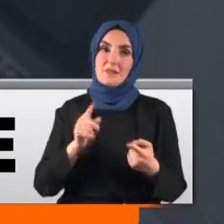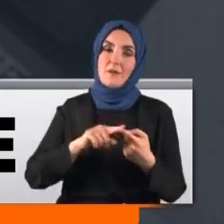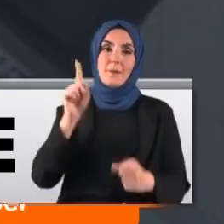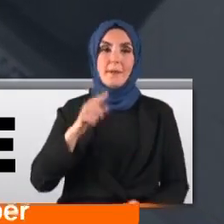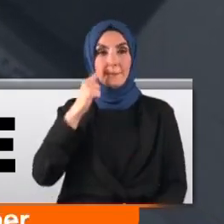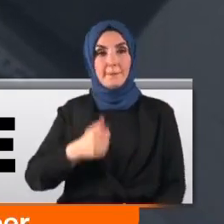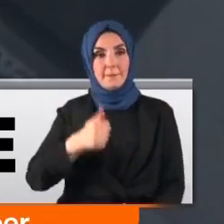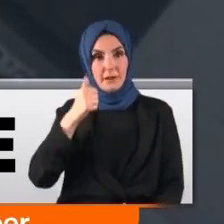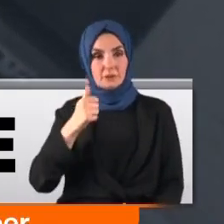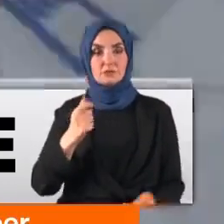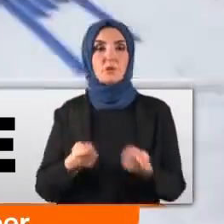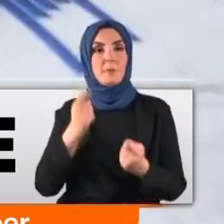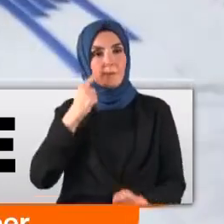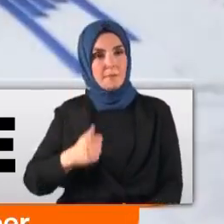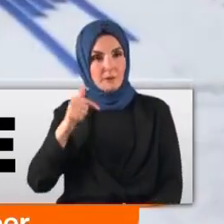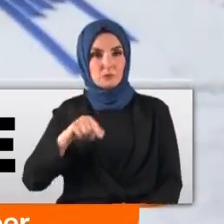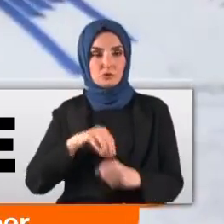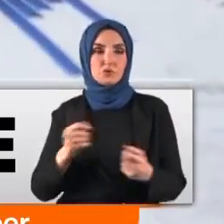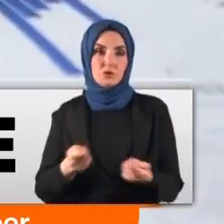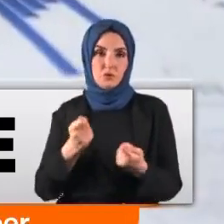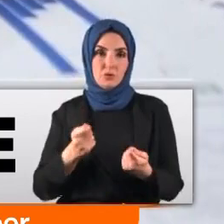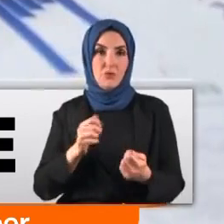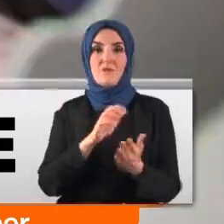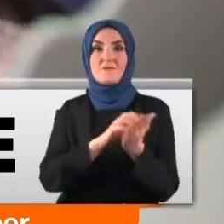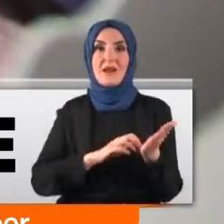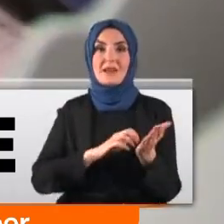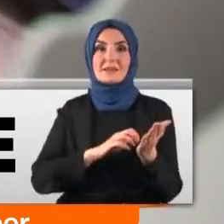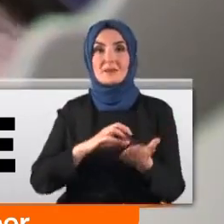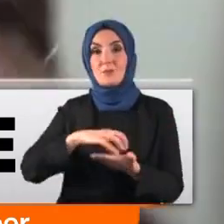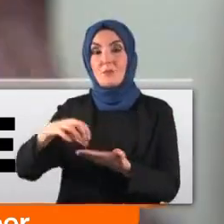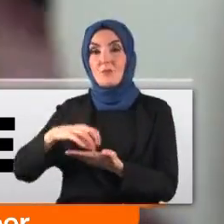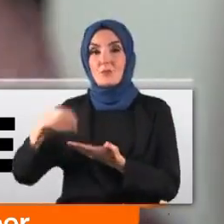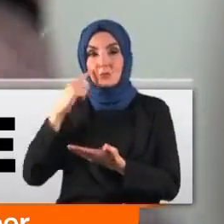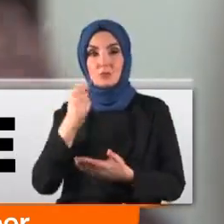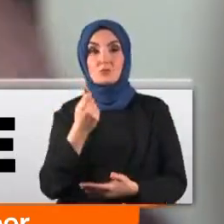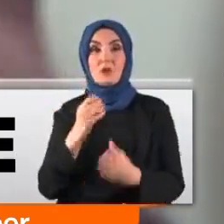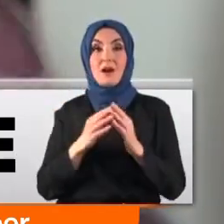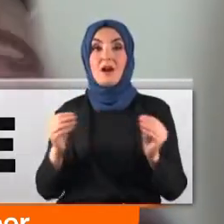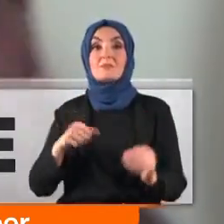üzerinde çalışıyor. Vergi dilimlerinin ücret kaybı yaşanmayacak şekilde belirlenmesi gündemde.